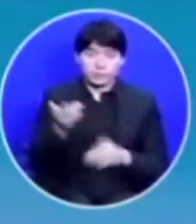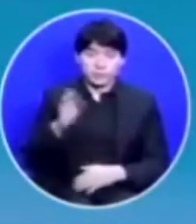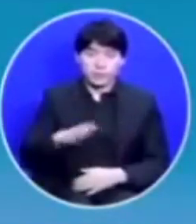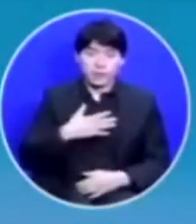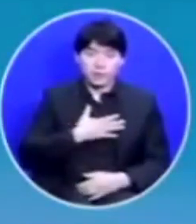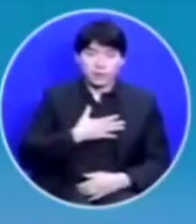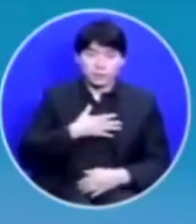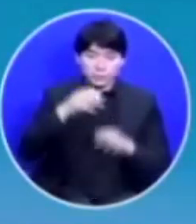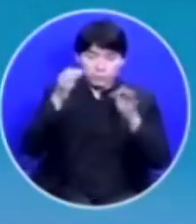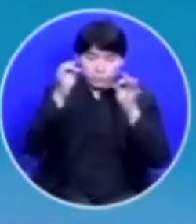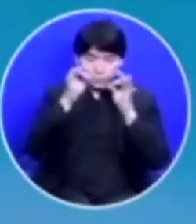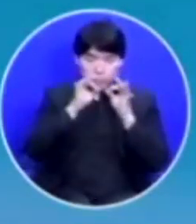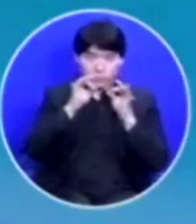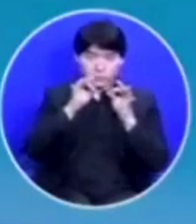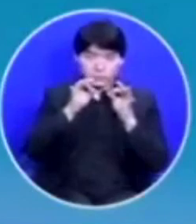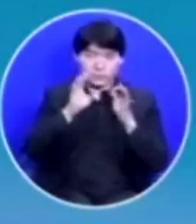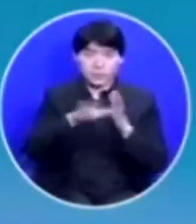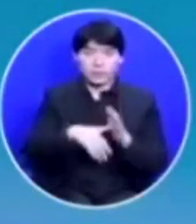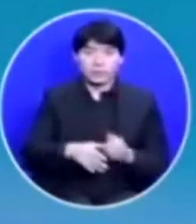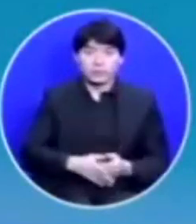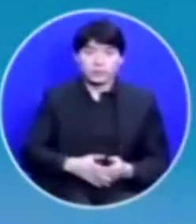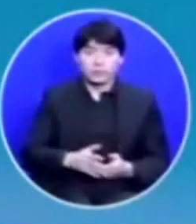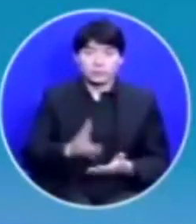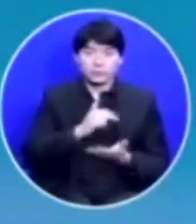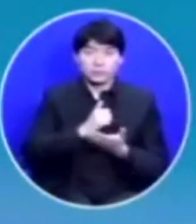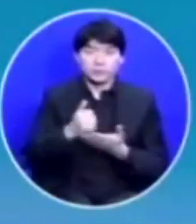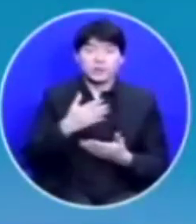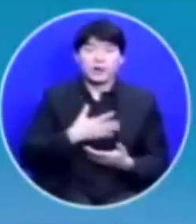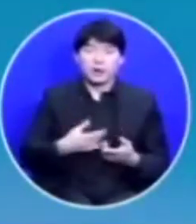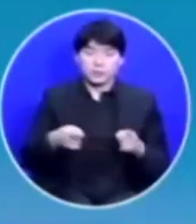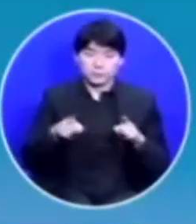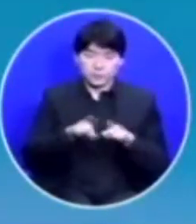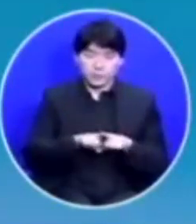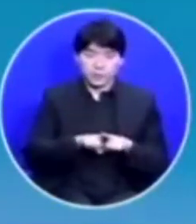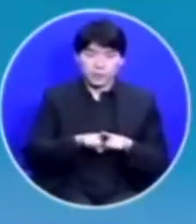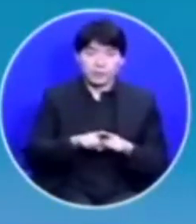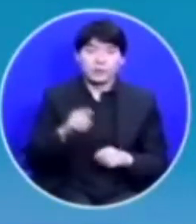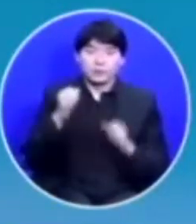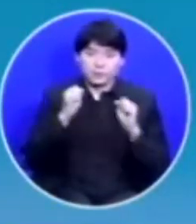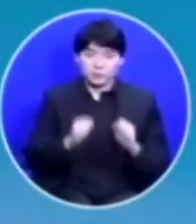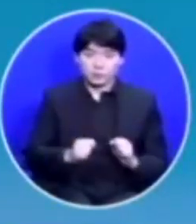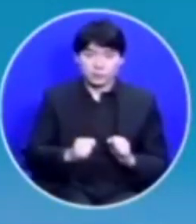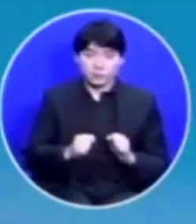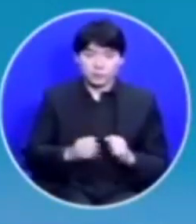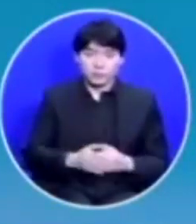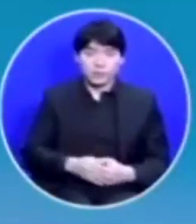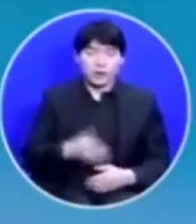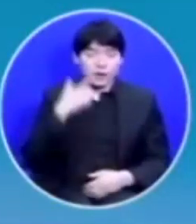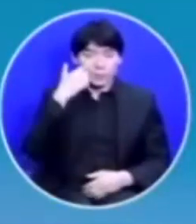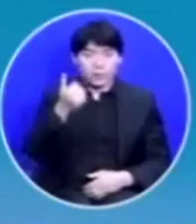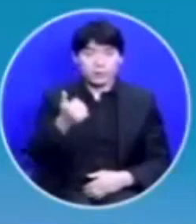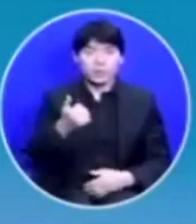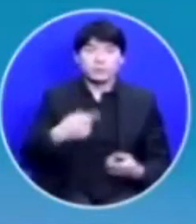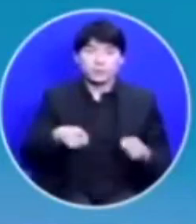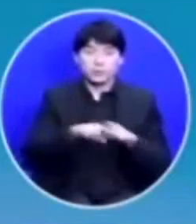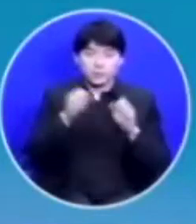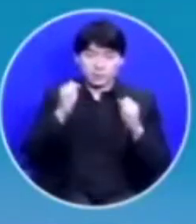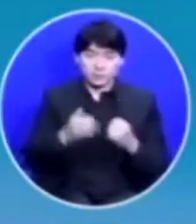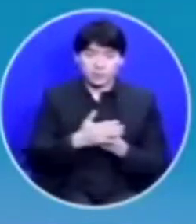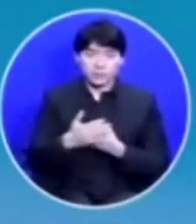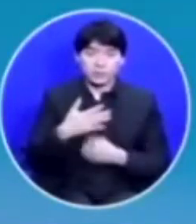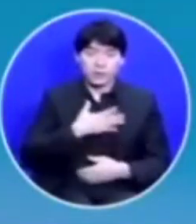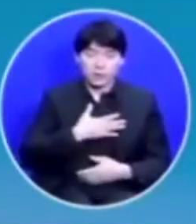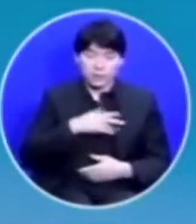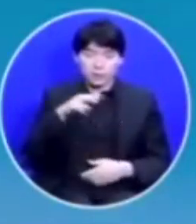보면서 주님은 정말 우리와 같이 계신가 보다 아빠와 는 함께 계시니 나에게도 같이